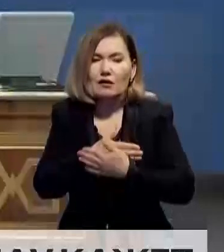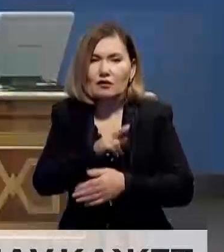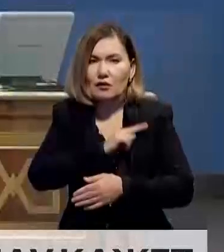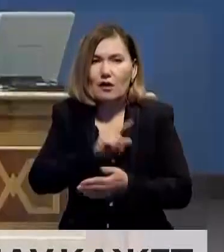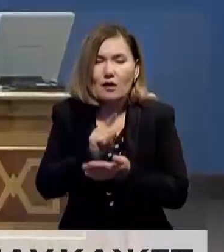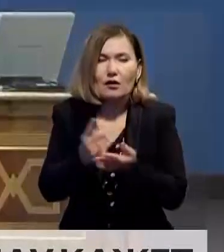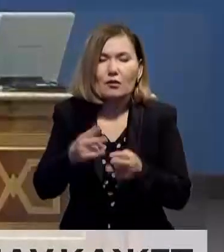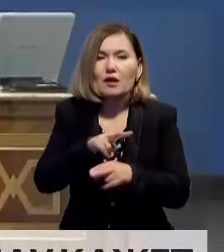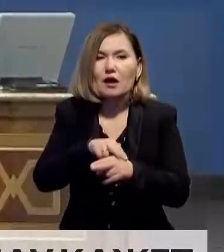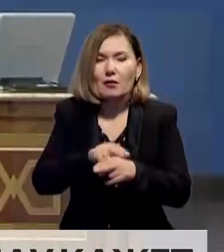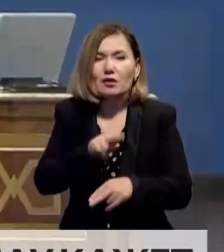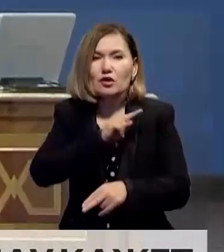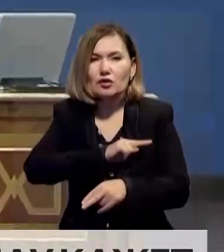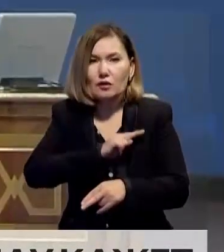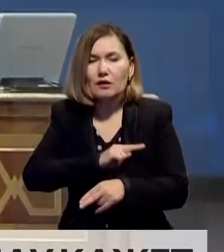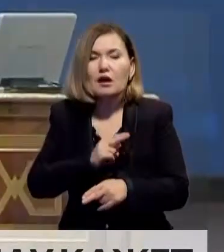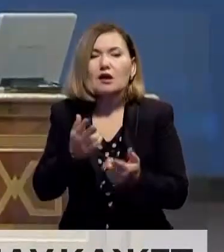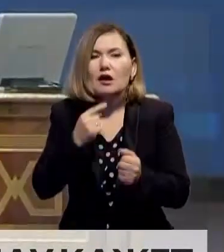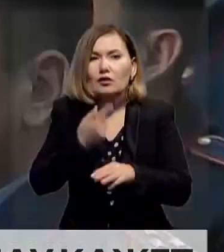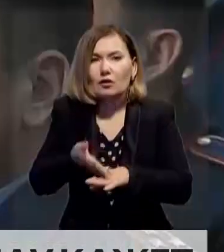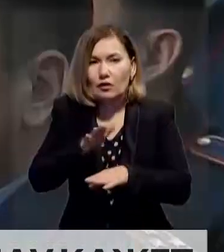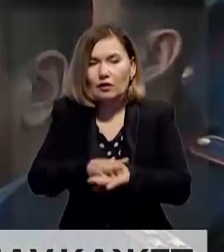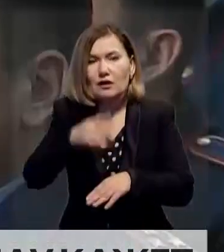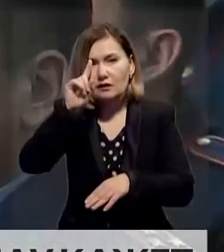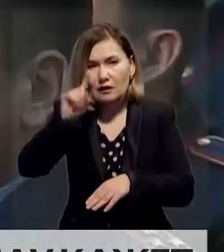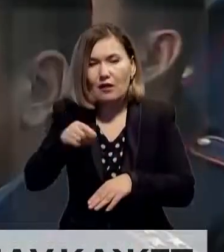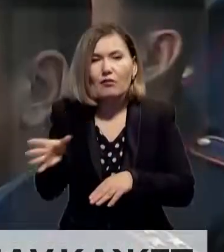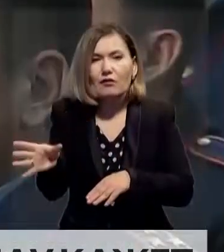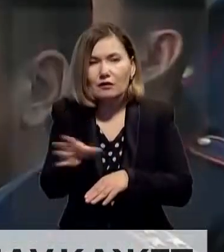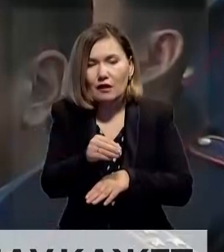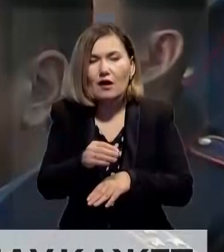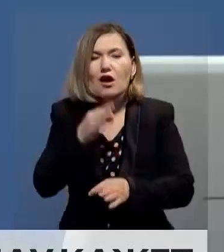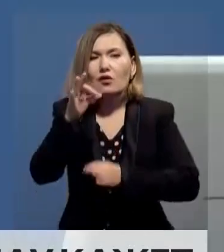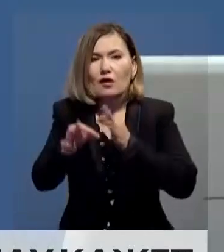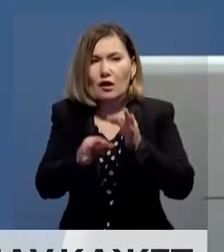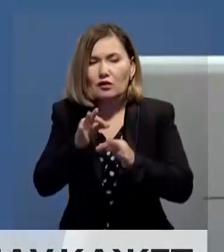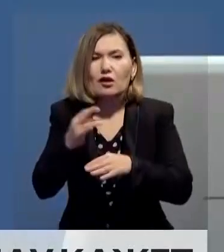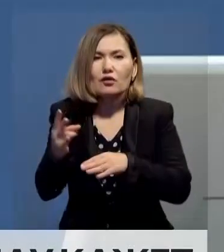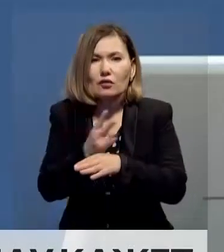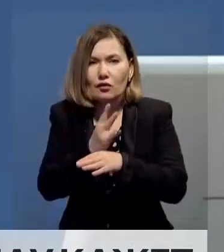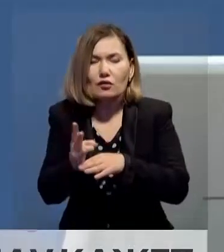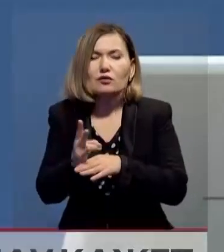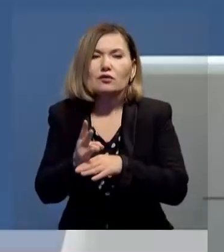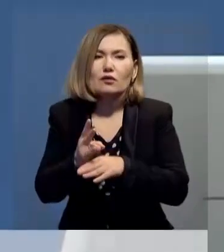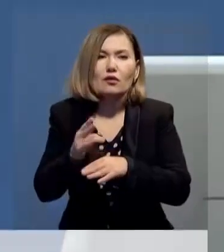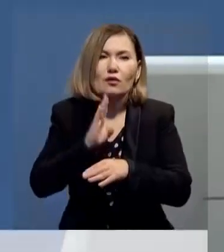Тәртіп сақшыларының қызметі оңай емес, бұл белгілі. Күні-түні жұмыс істейтін кездер жиі